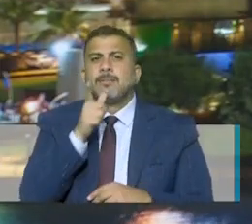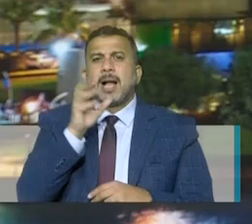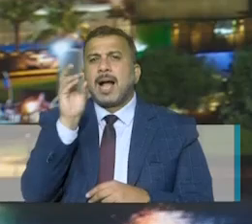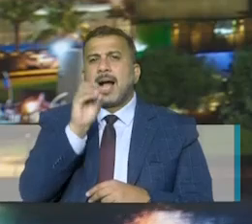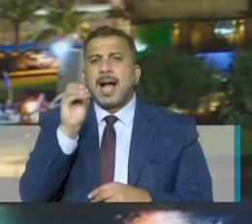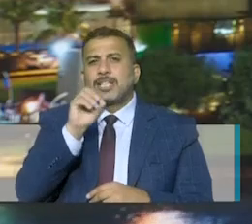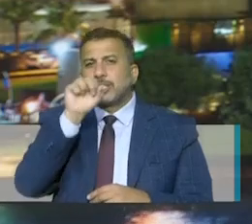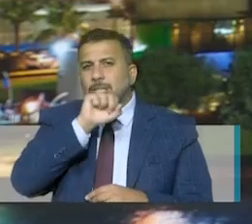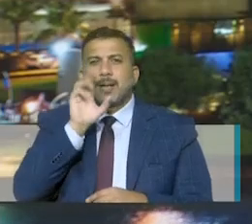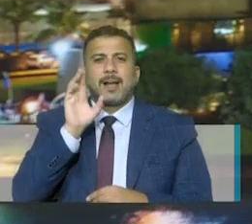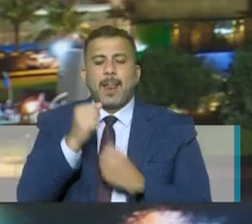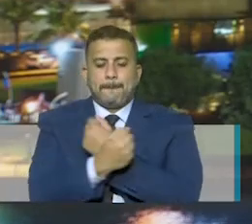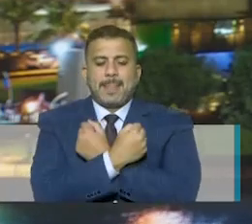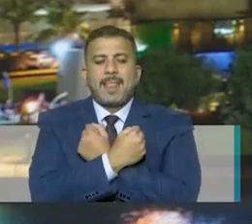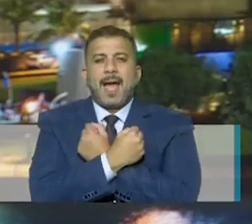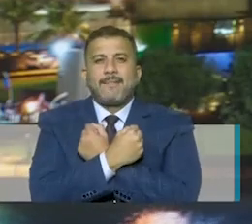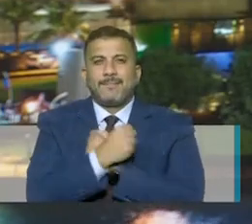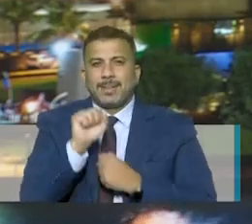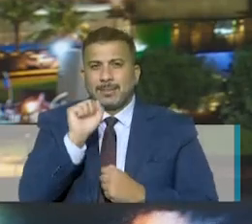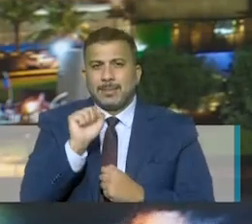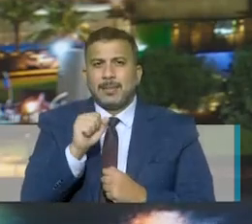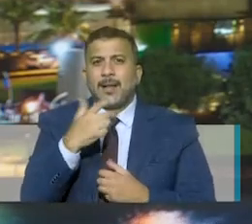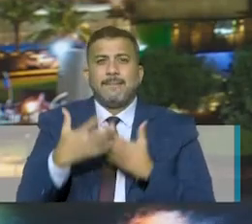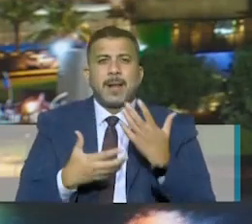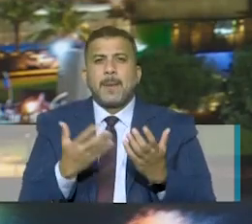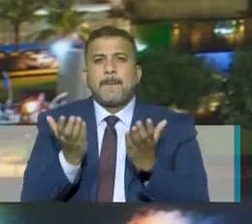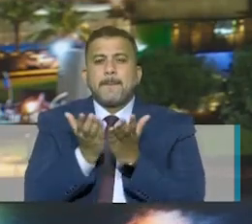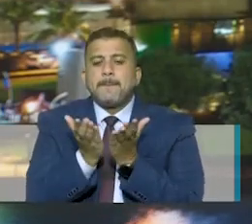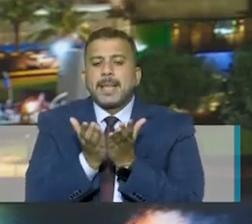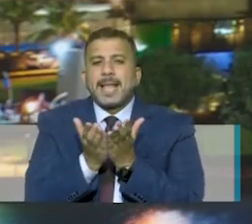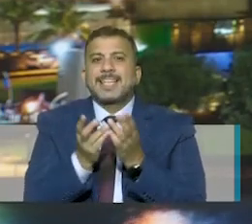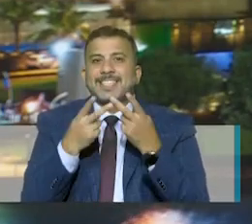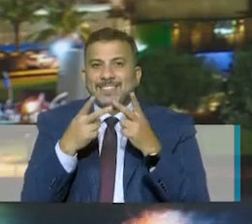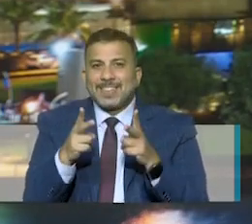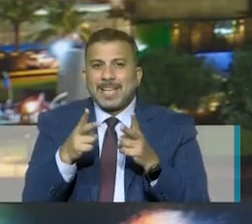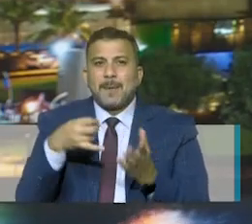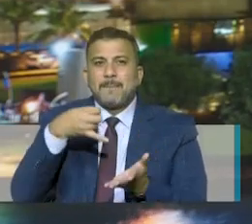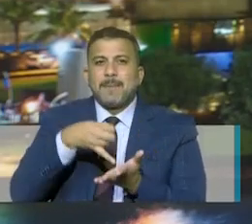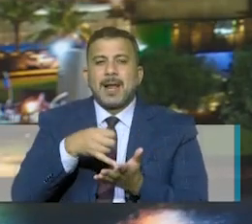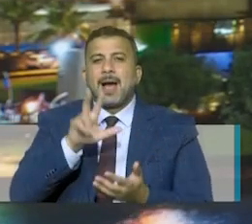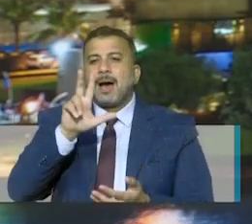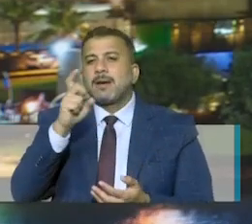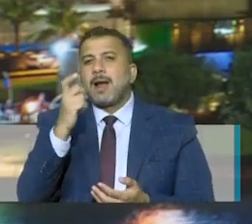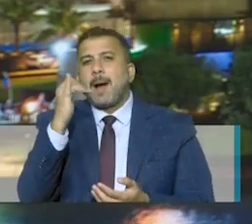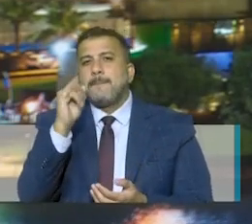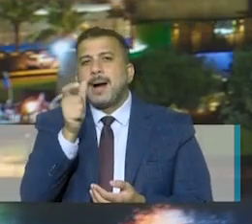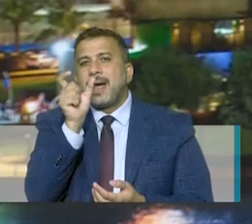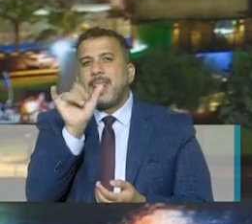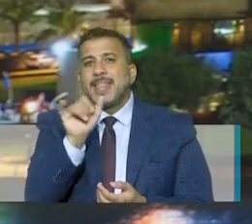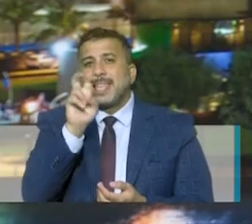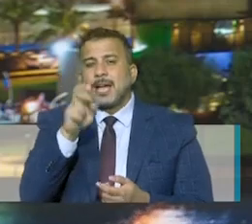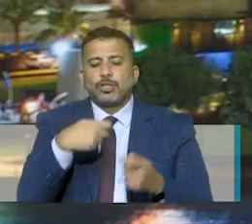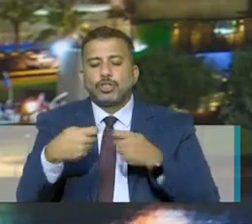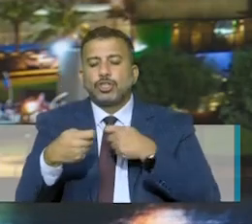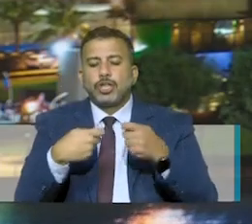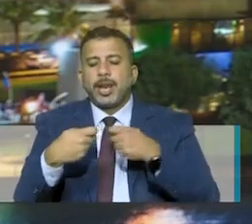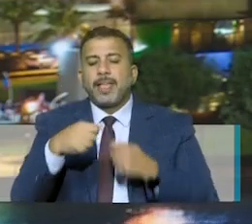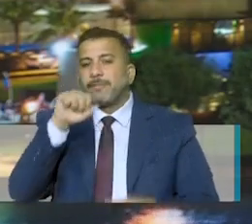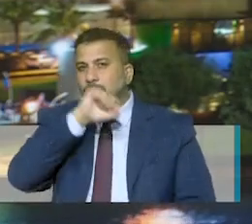2024-2025، أطلقت هيئة الشارقة للمتاحف فعالية العودة إلى المدارس في مركز الرحمانية التجاري